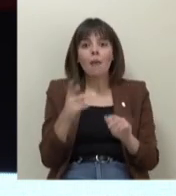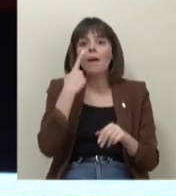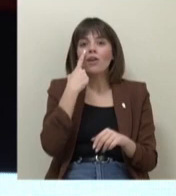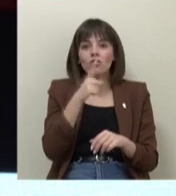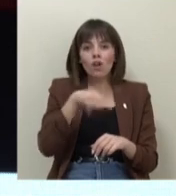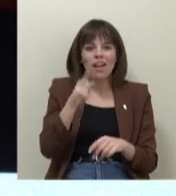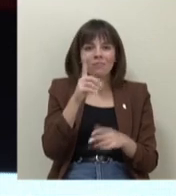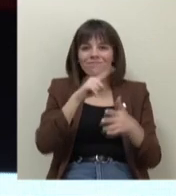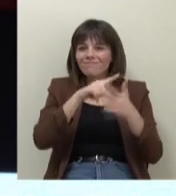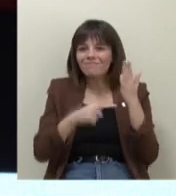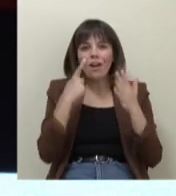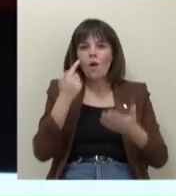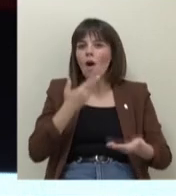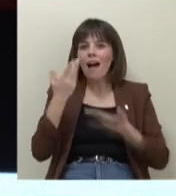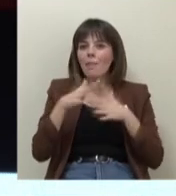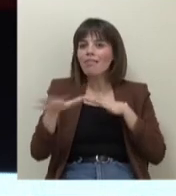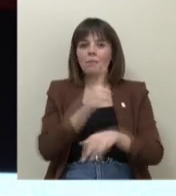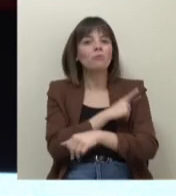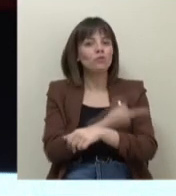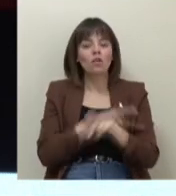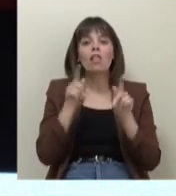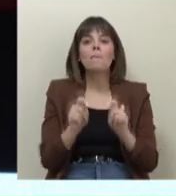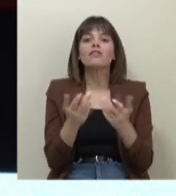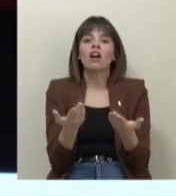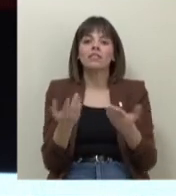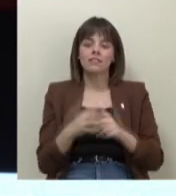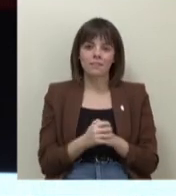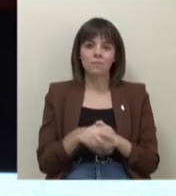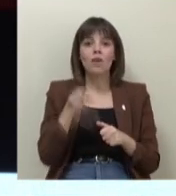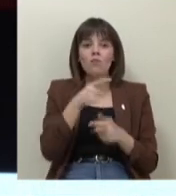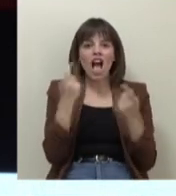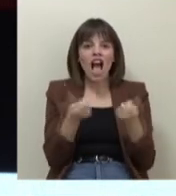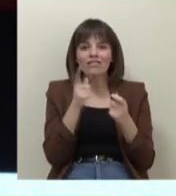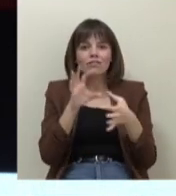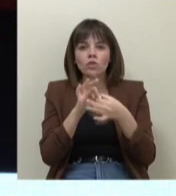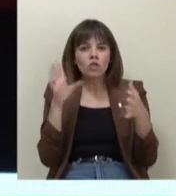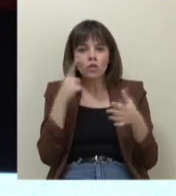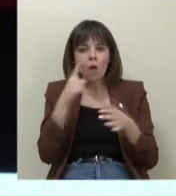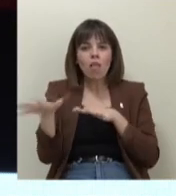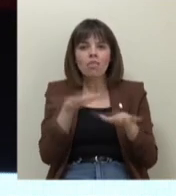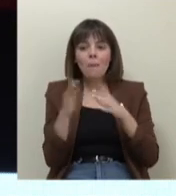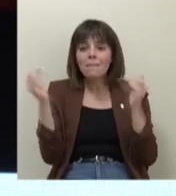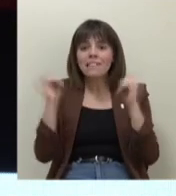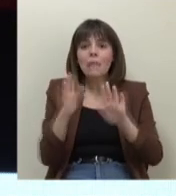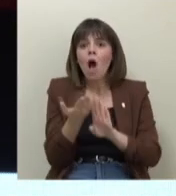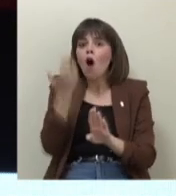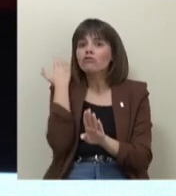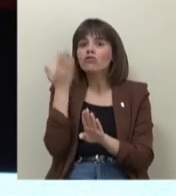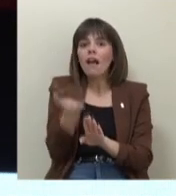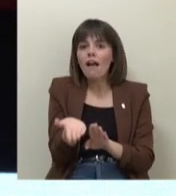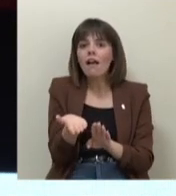bakın şu bileşenleri deprem dirençli yapacaksınız. Bu işin püf noktası da deprem gelmeden